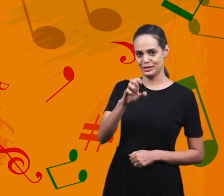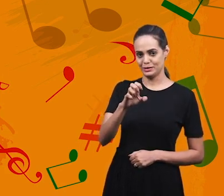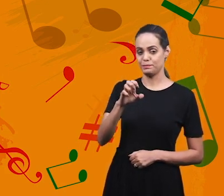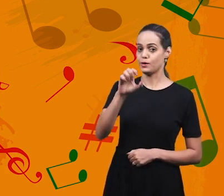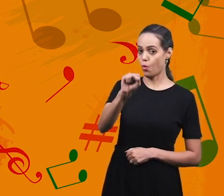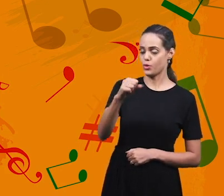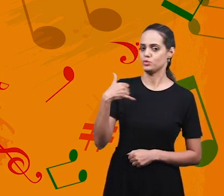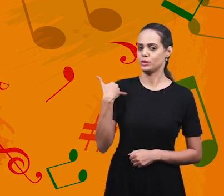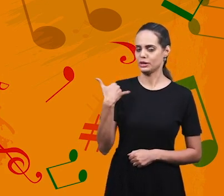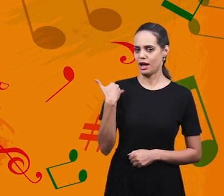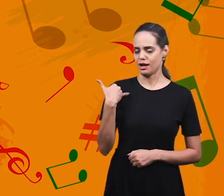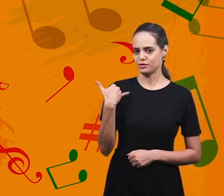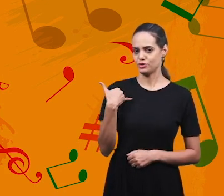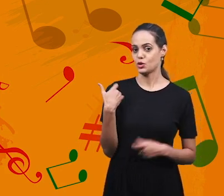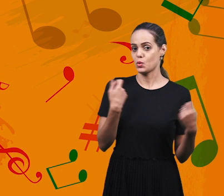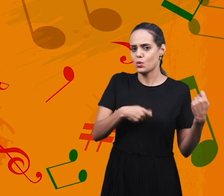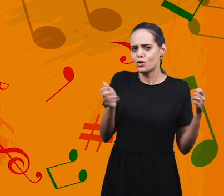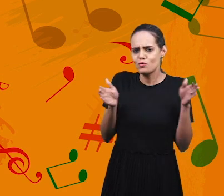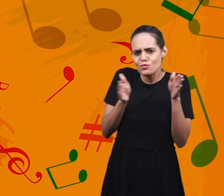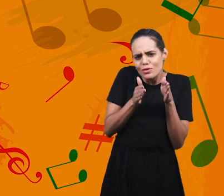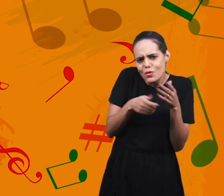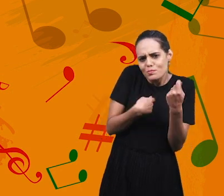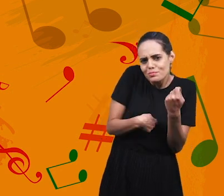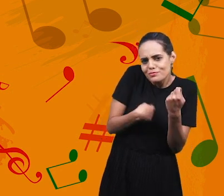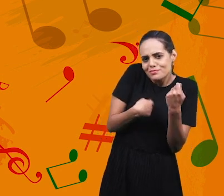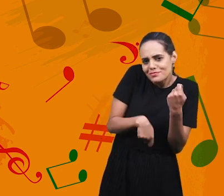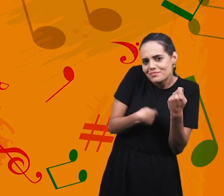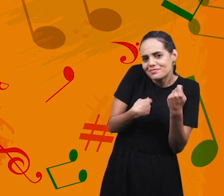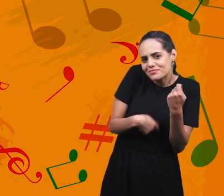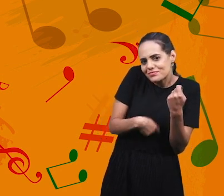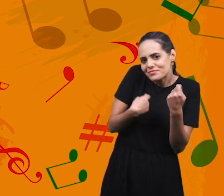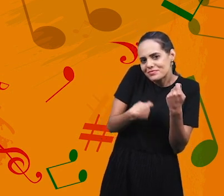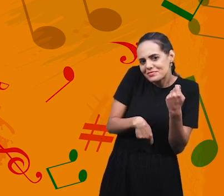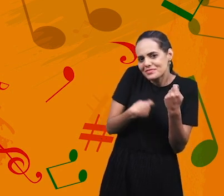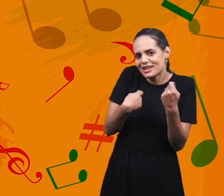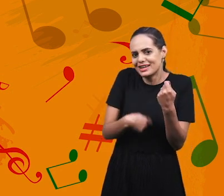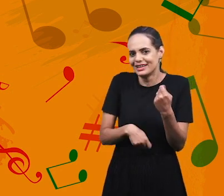Philippe Mendes, de 8 ans, que joue ukulele,